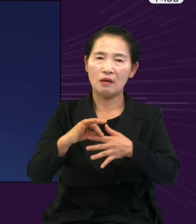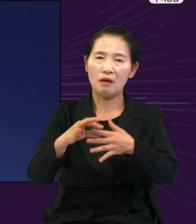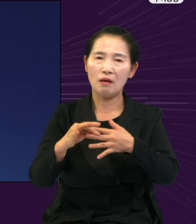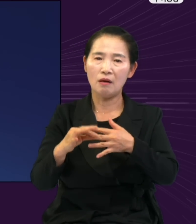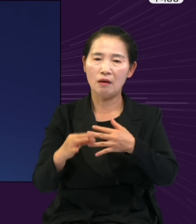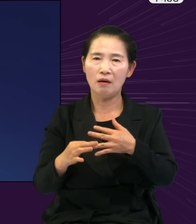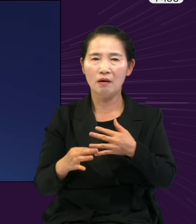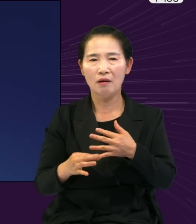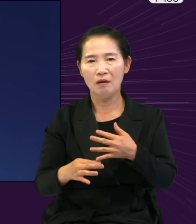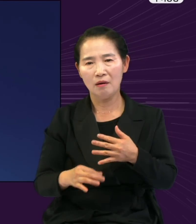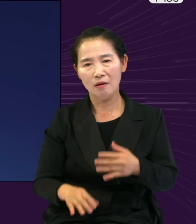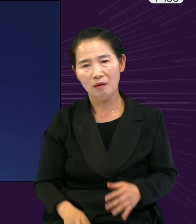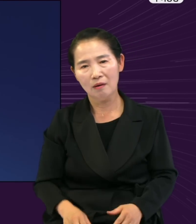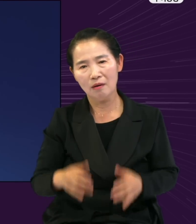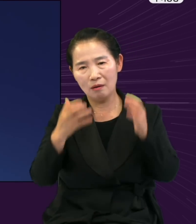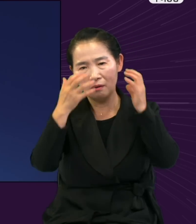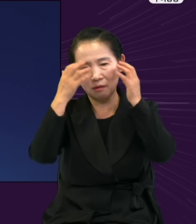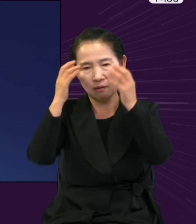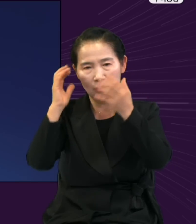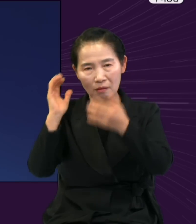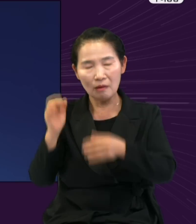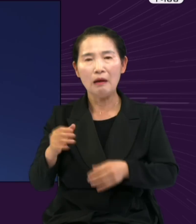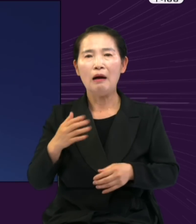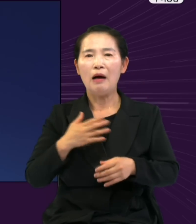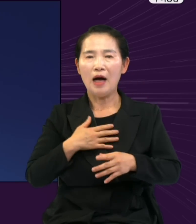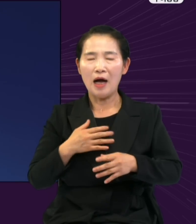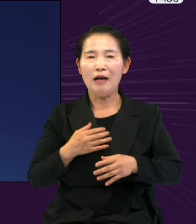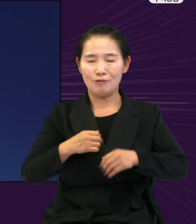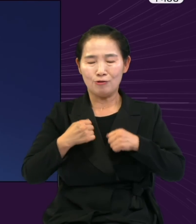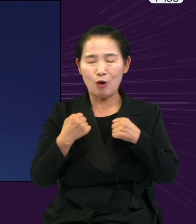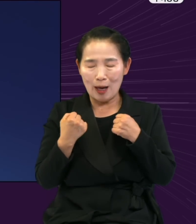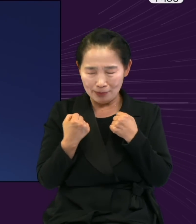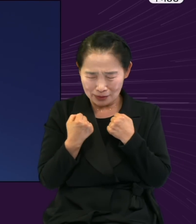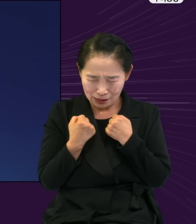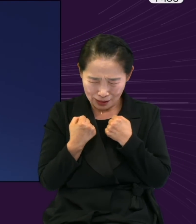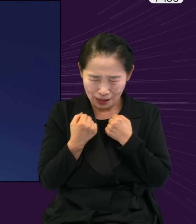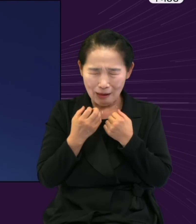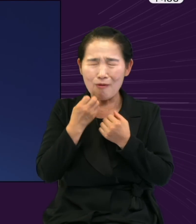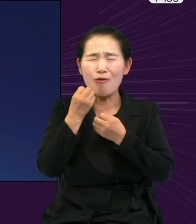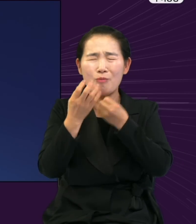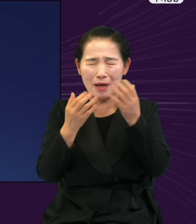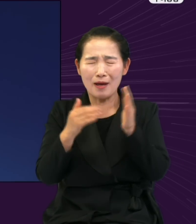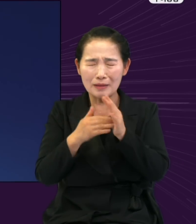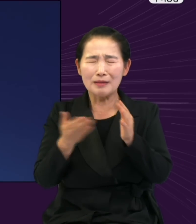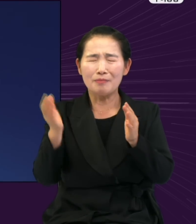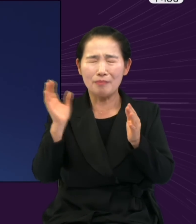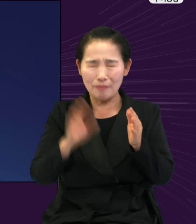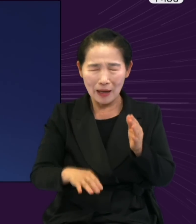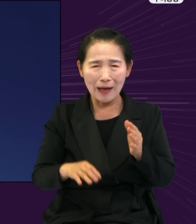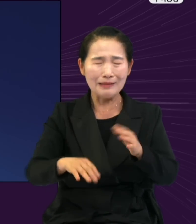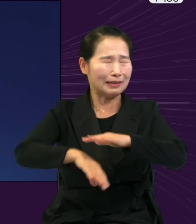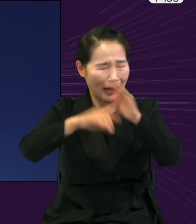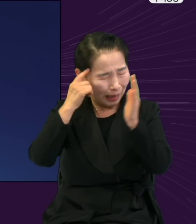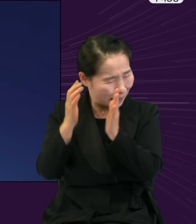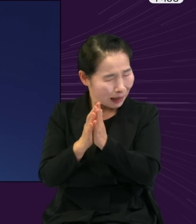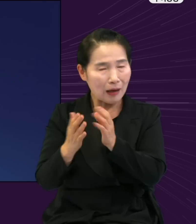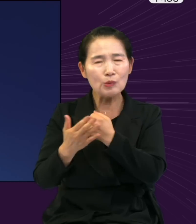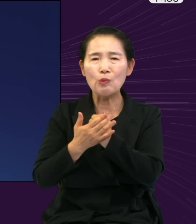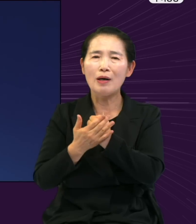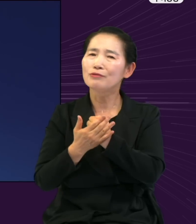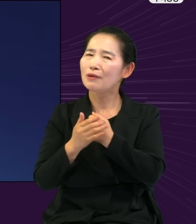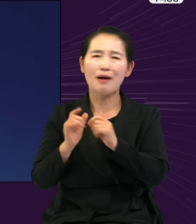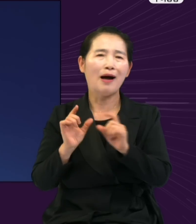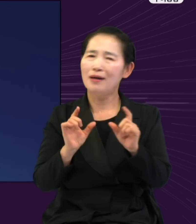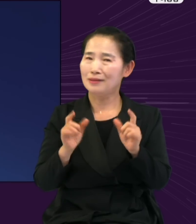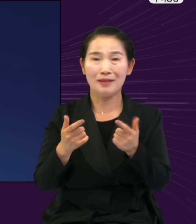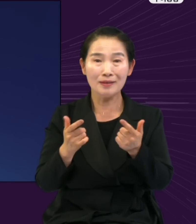순종하기로 내가 고백했다고 해서 매 순간 해결해야 할 문제들이 사라지는 것은 아닙니다.